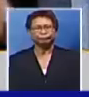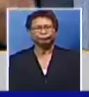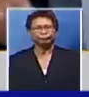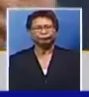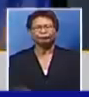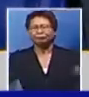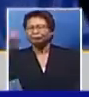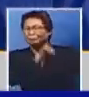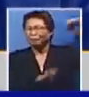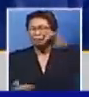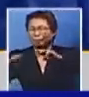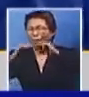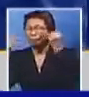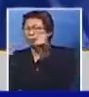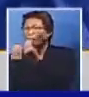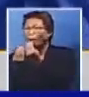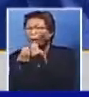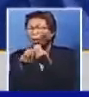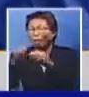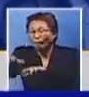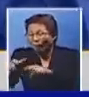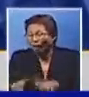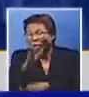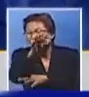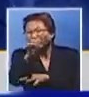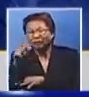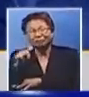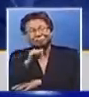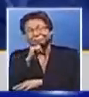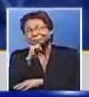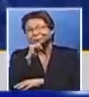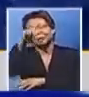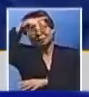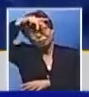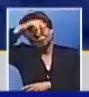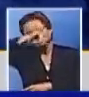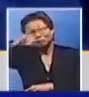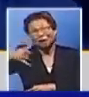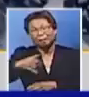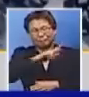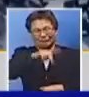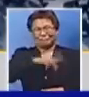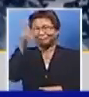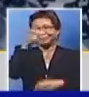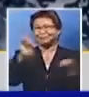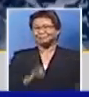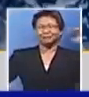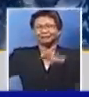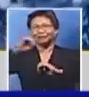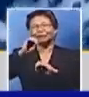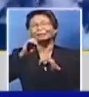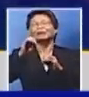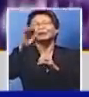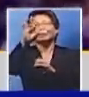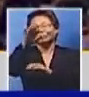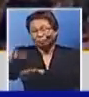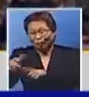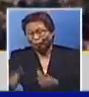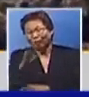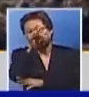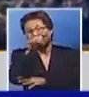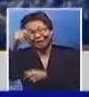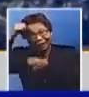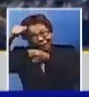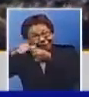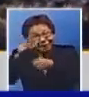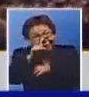Tanpa masyarakat Felda, tak mungkin Putrajaya milik kerajaan ada hari ini. Warga Felda terus diingatkan untuk